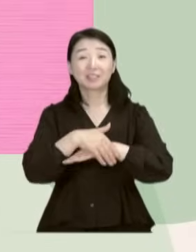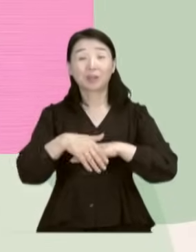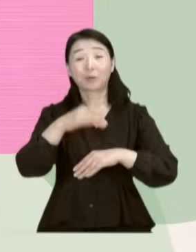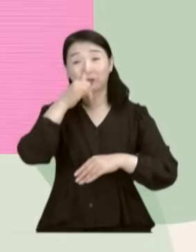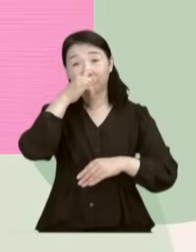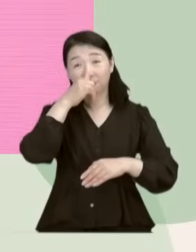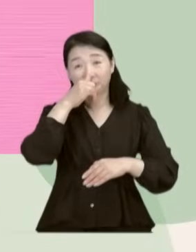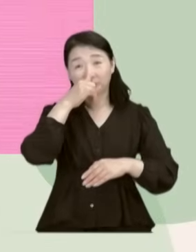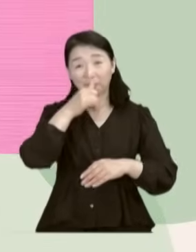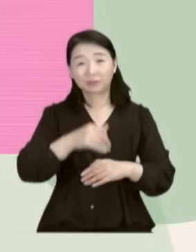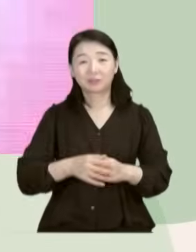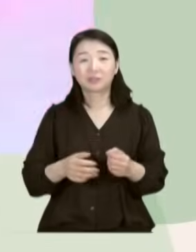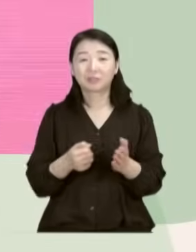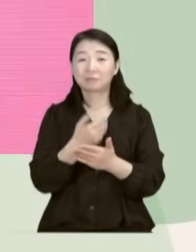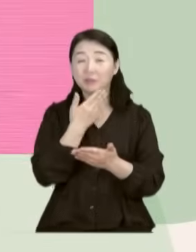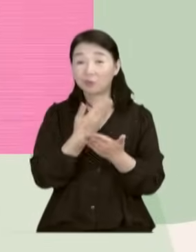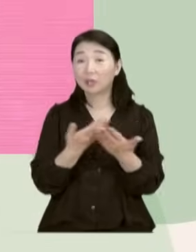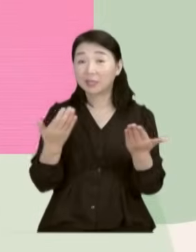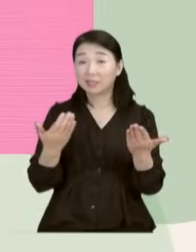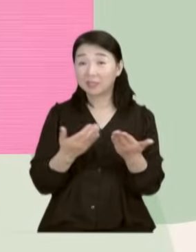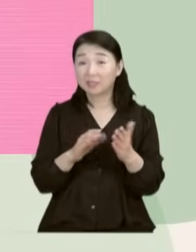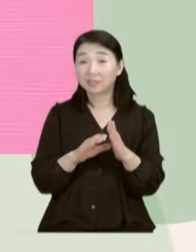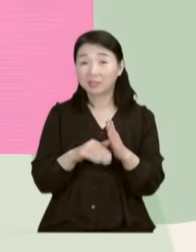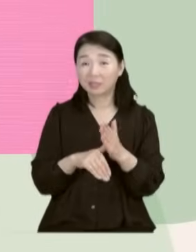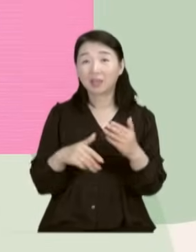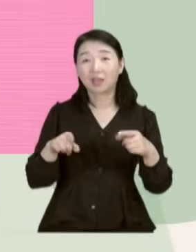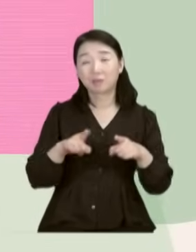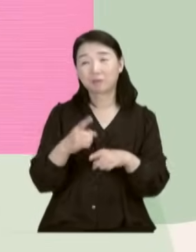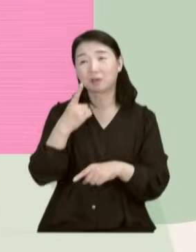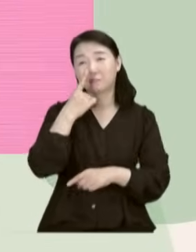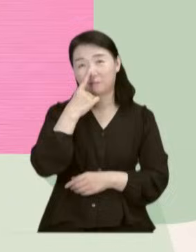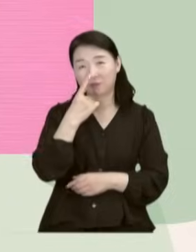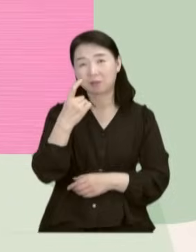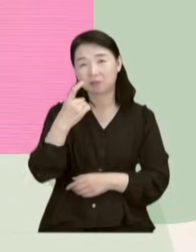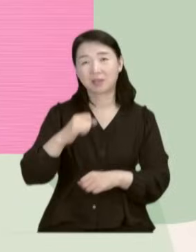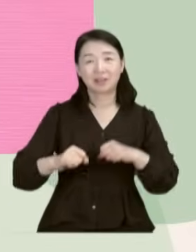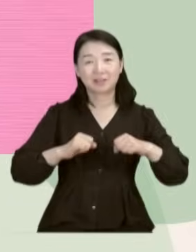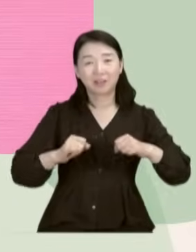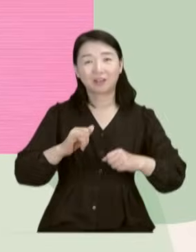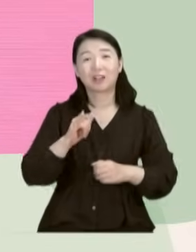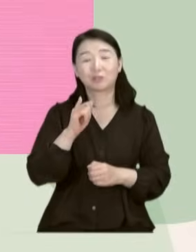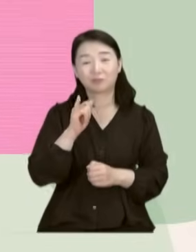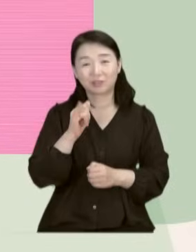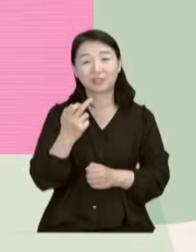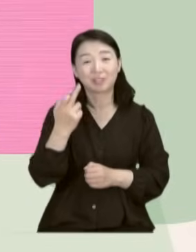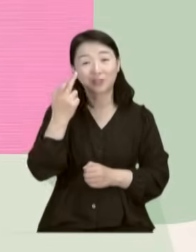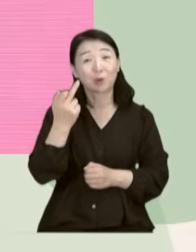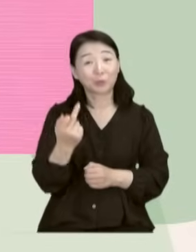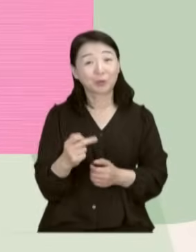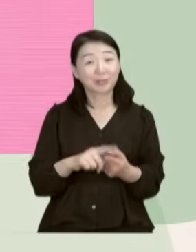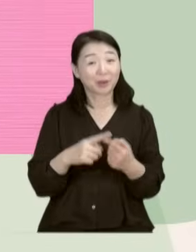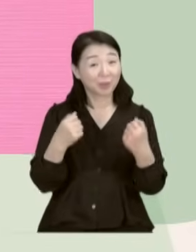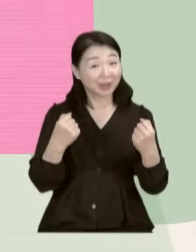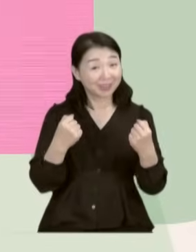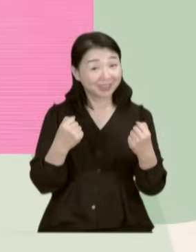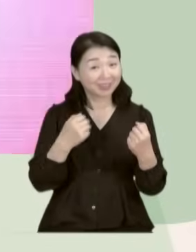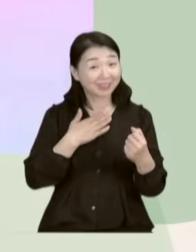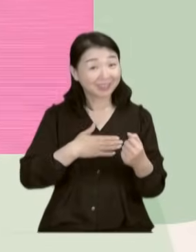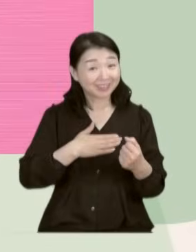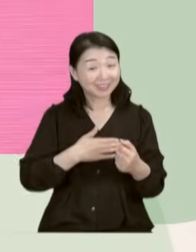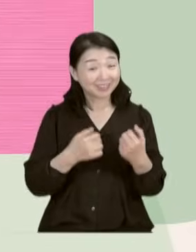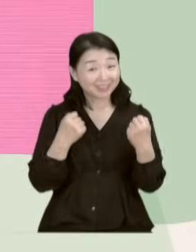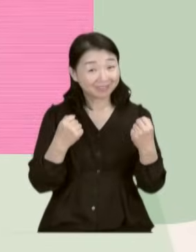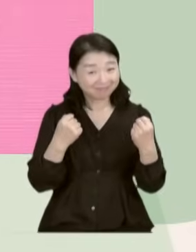일들을 계획하고 계시기 때문에 귀한 사역 가운데 같이 멋지게 달려가는 형으로